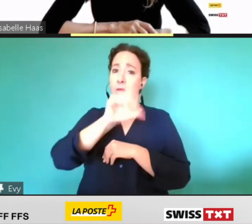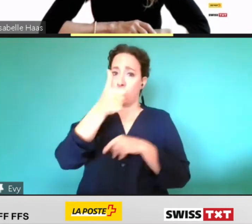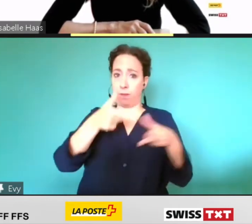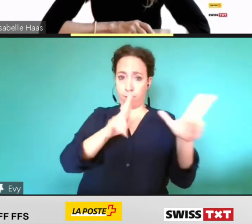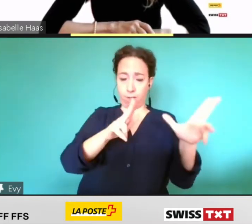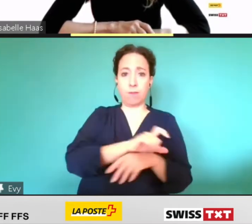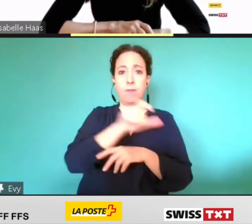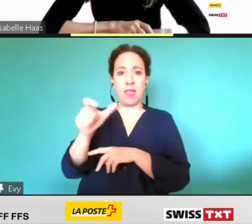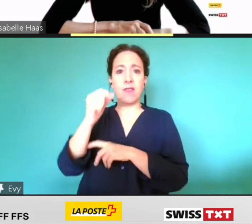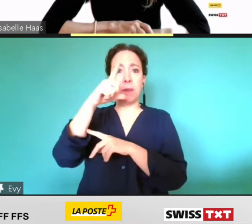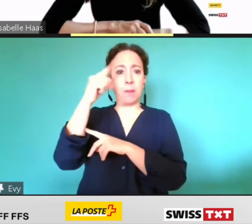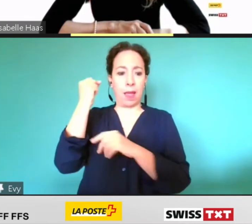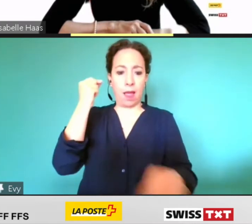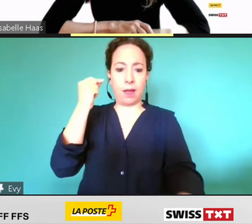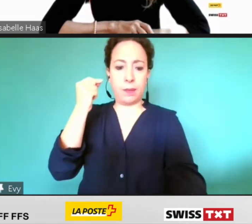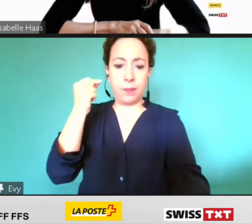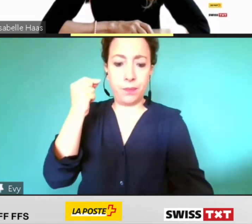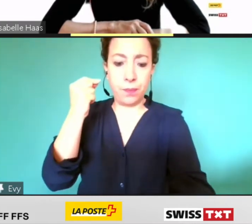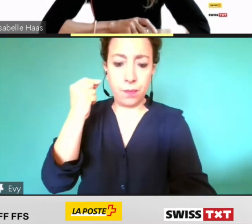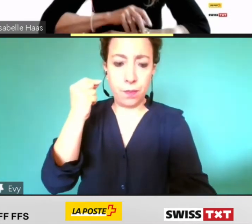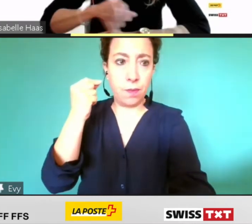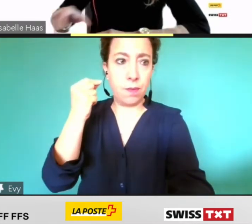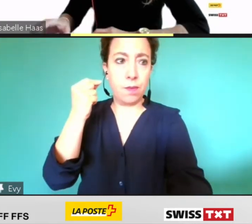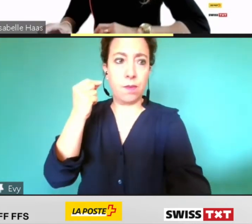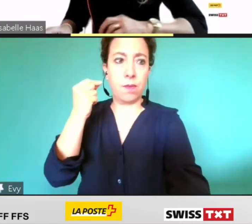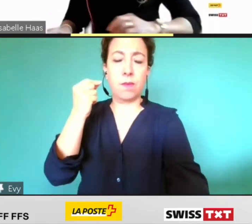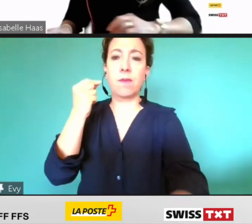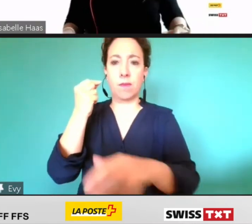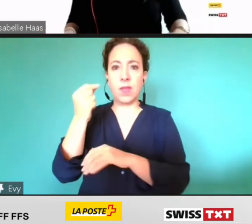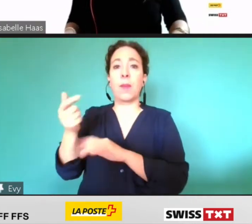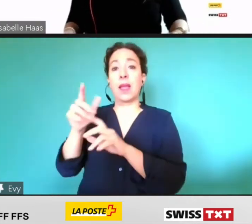Barbara continuera en langue des signes, puis je reprendrai à la fin.